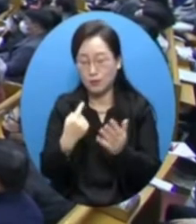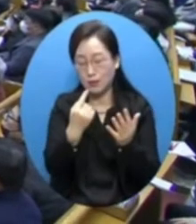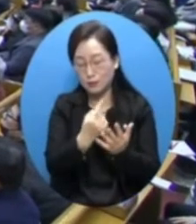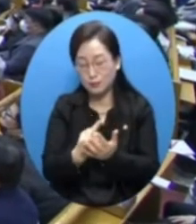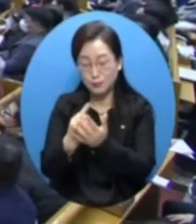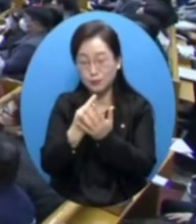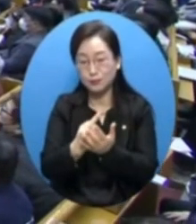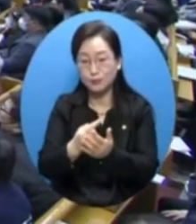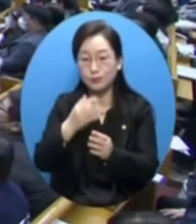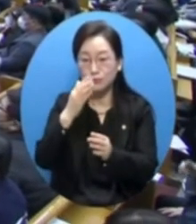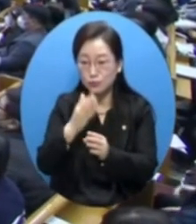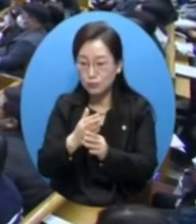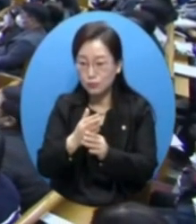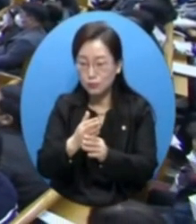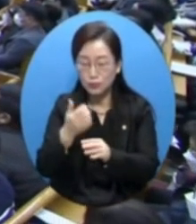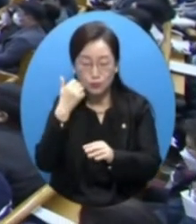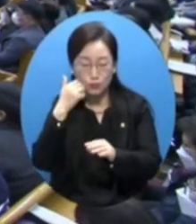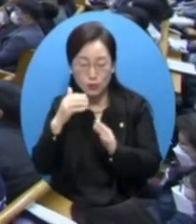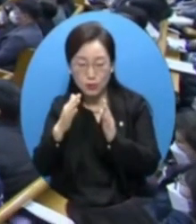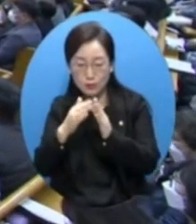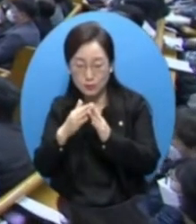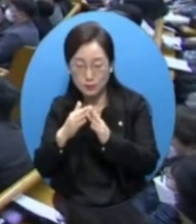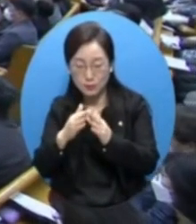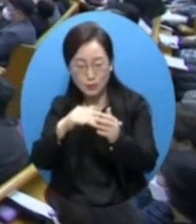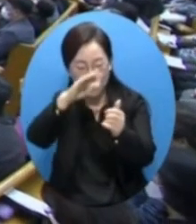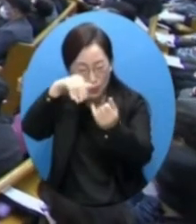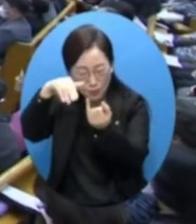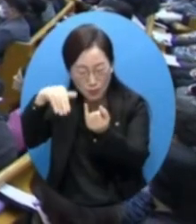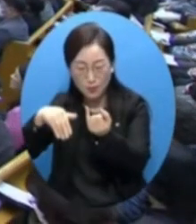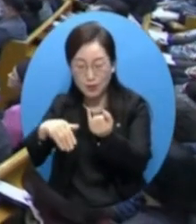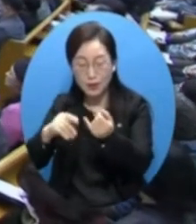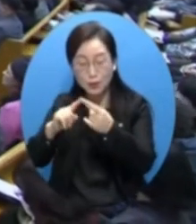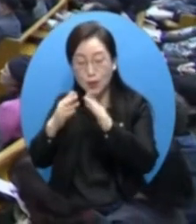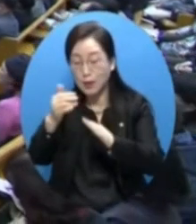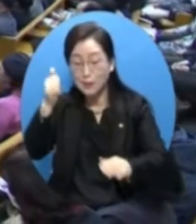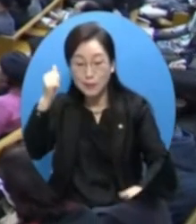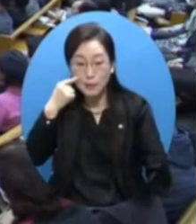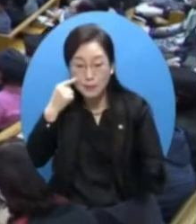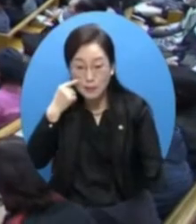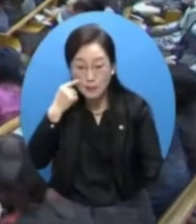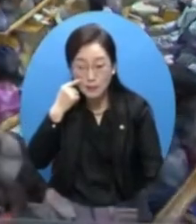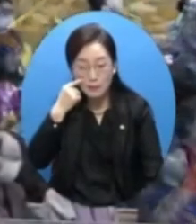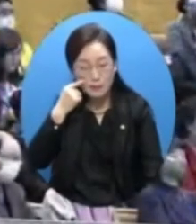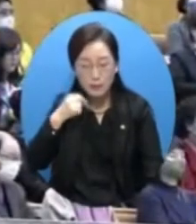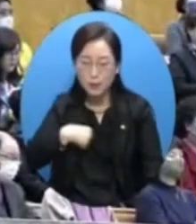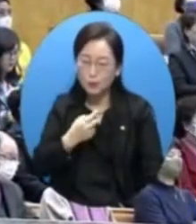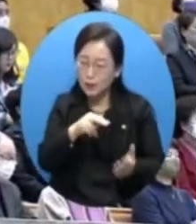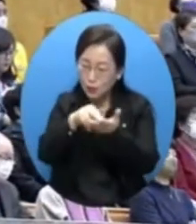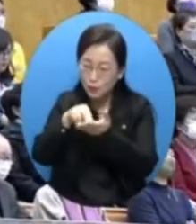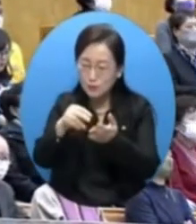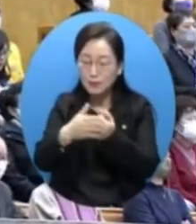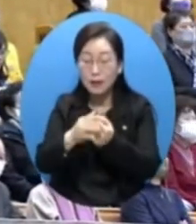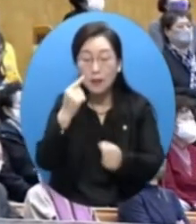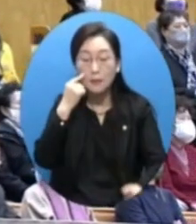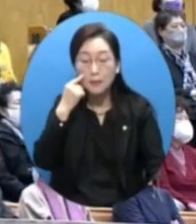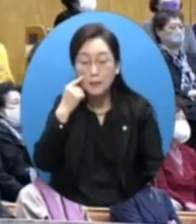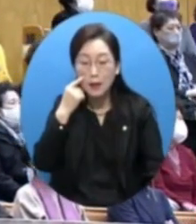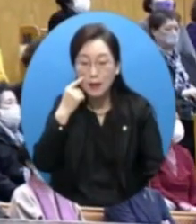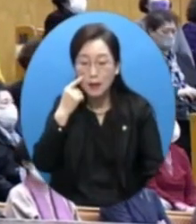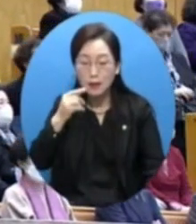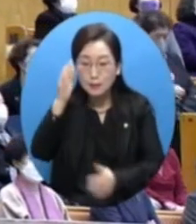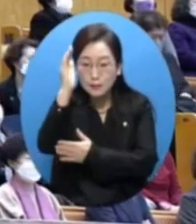교회 나가자 한 얘기를 듣고 미국이면 생활에 외로움 가운데 그 인도함을 받고 교회 가서 부에